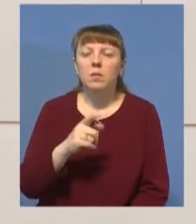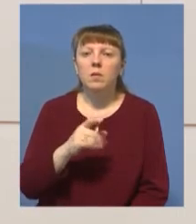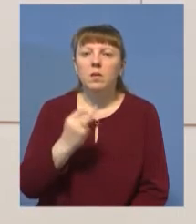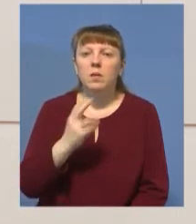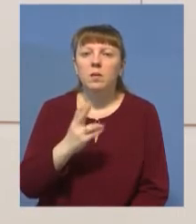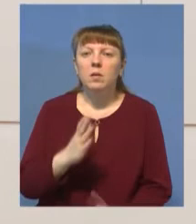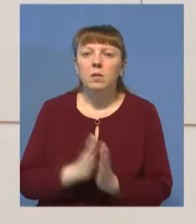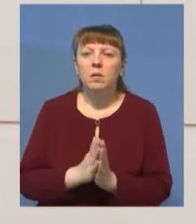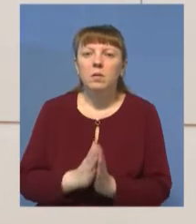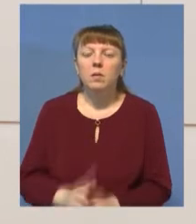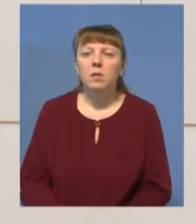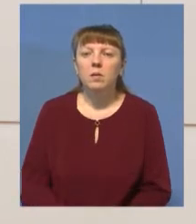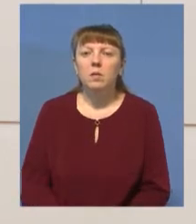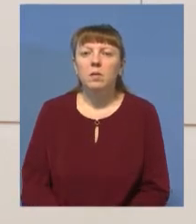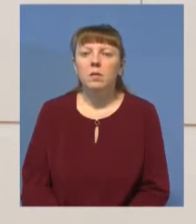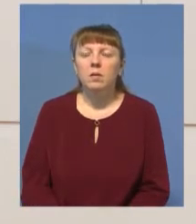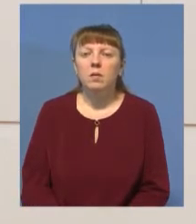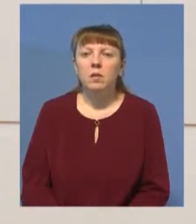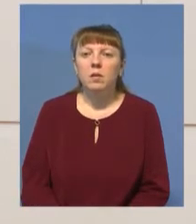исковых требований, указывает о